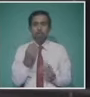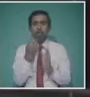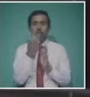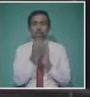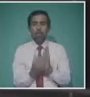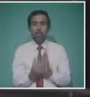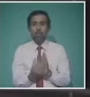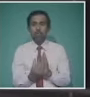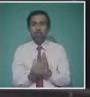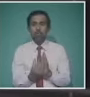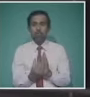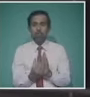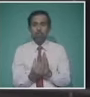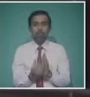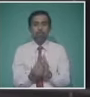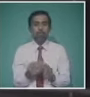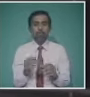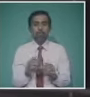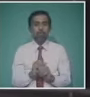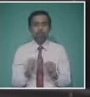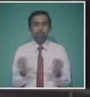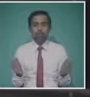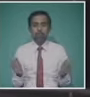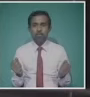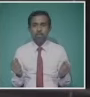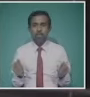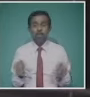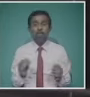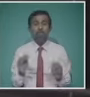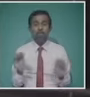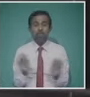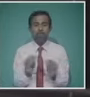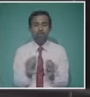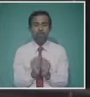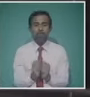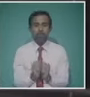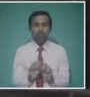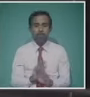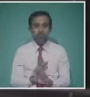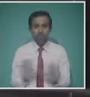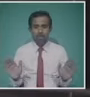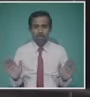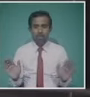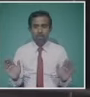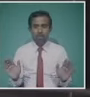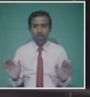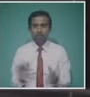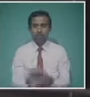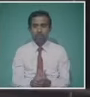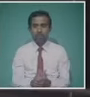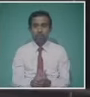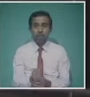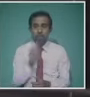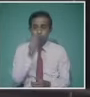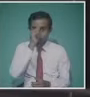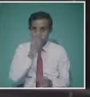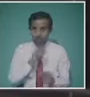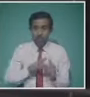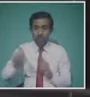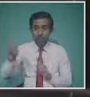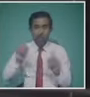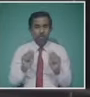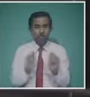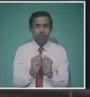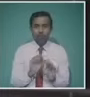ව්‍යවස්ථා ෂෝට්කට් ගන්නෙ නැතුව ෂෝට්කට් වලින් වැඩ කරන්නේ නැතුව අර හොරෙන් එහෙම් මෙහෙම් කරන